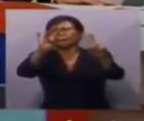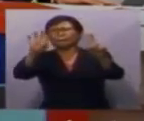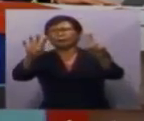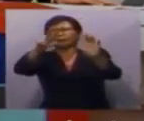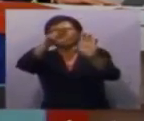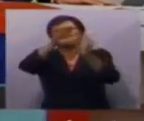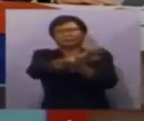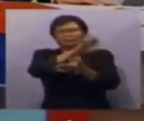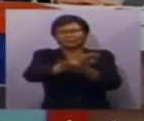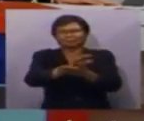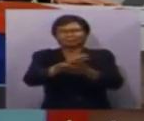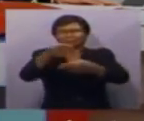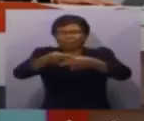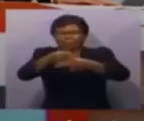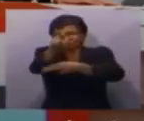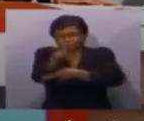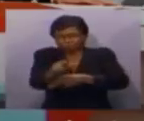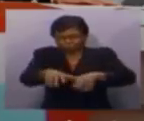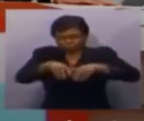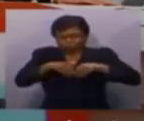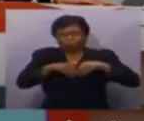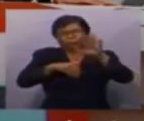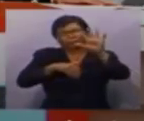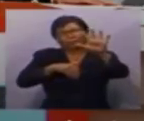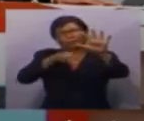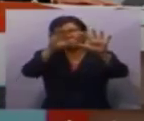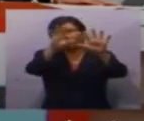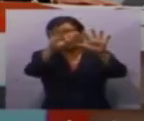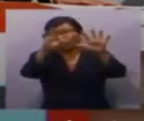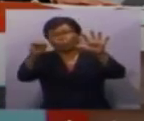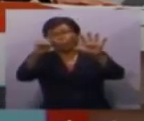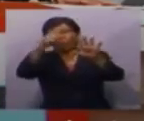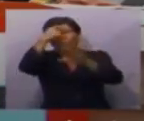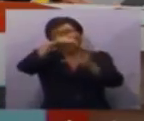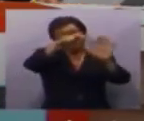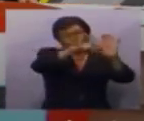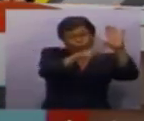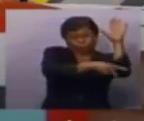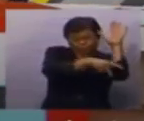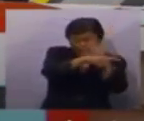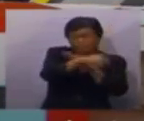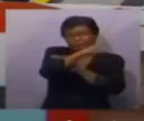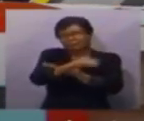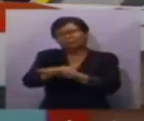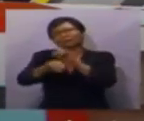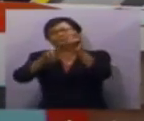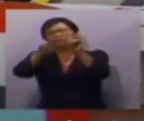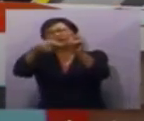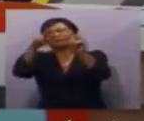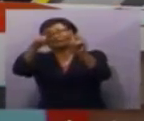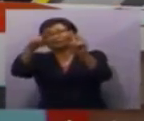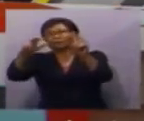1,984 kertas pencalonan diterima, iaitu 590 bagi kerusi parlimen dan